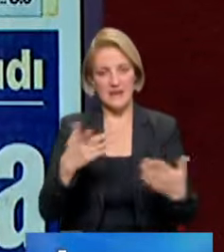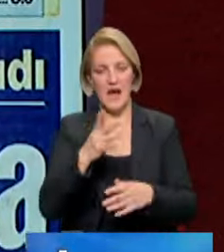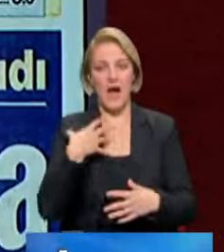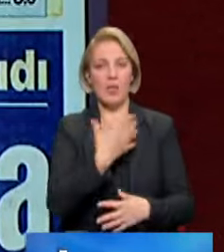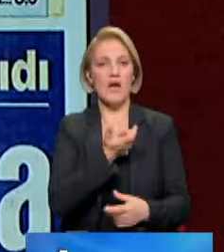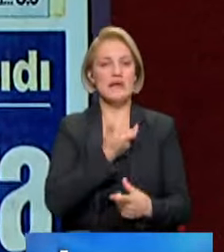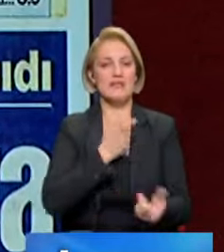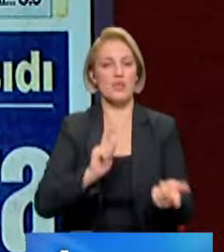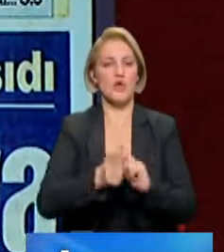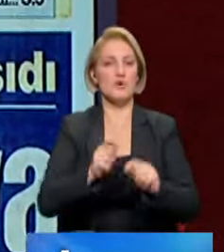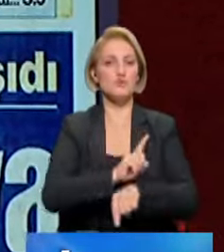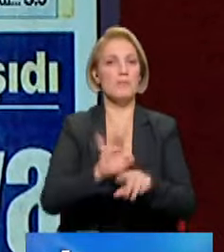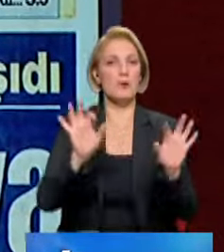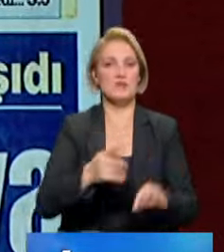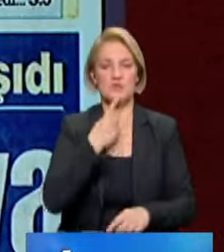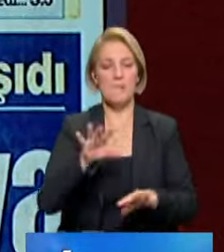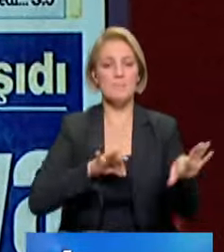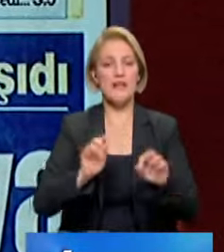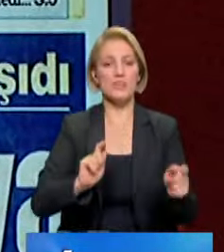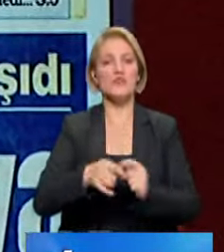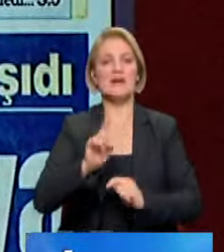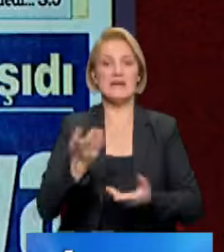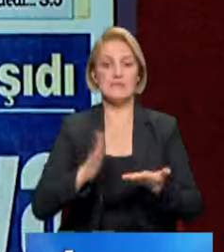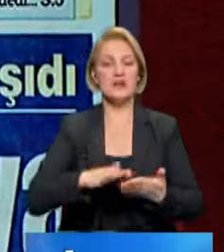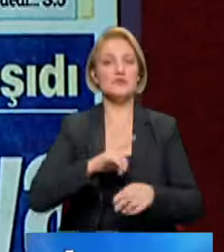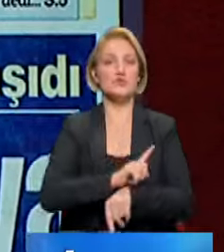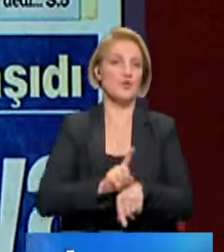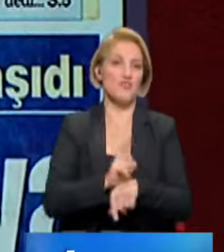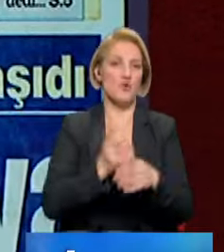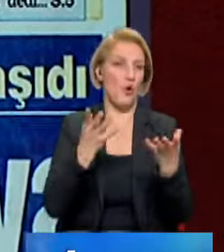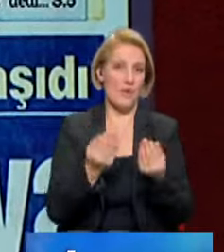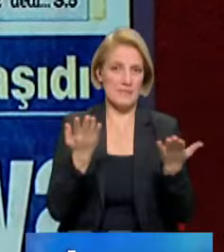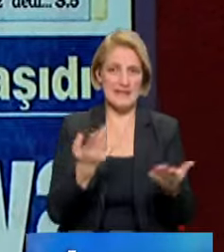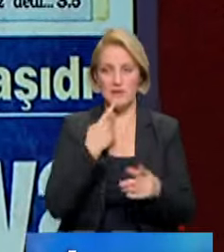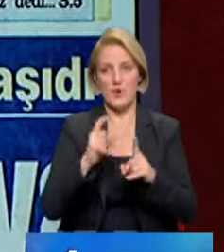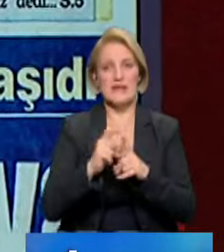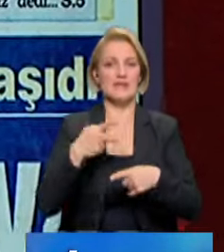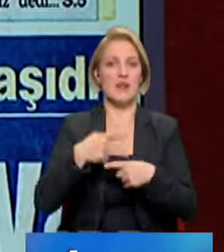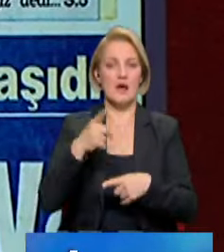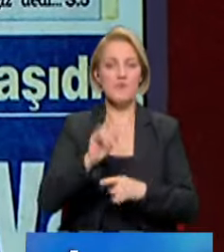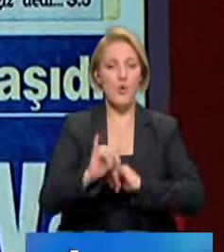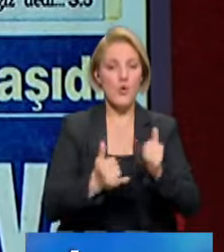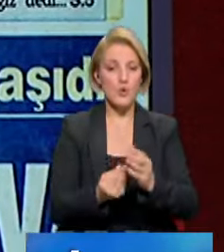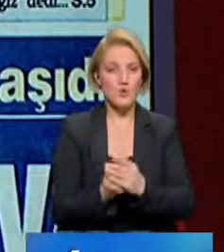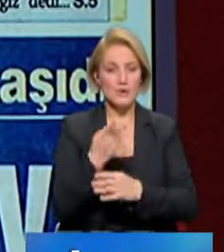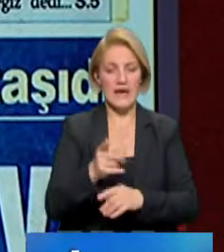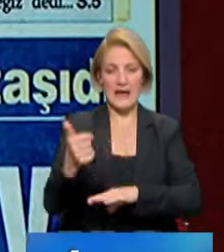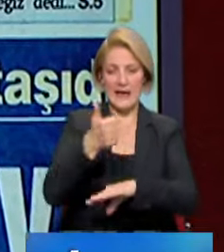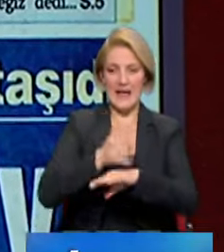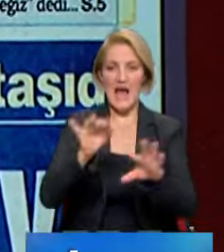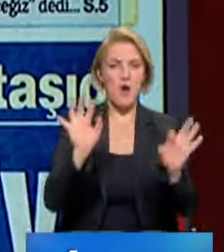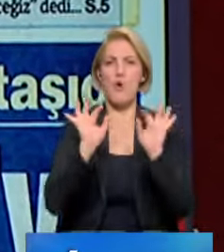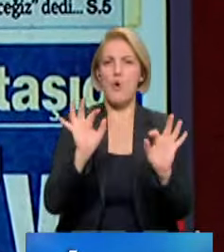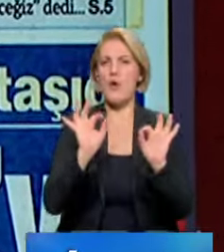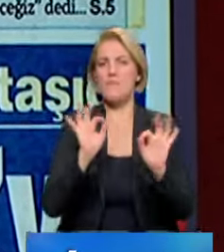değişikliği sürecinin başladığını gösterdi. Plan değişmezse yeni bir barış süreci gündeme gelebilir diyor Deniz Zeyrek. Bu oyun kurulurken iktidarın en